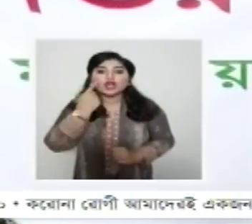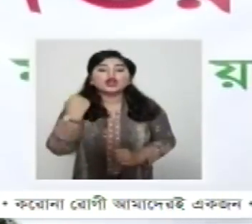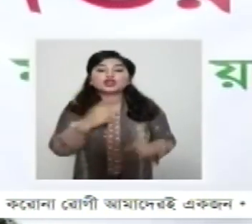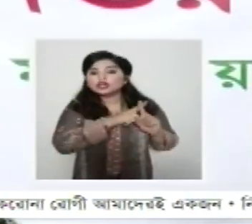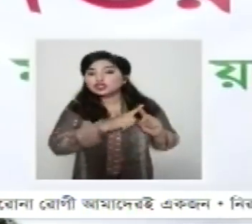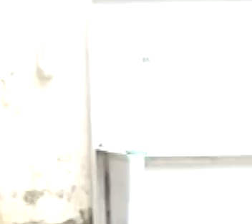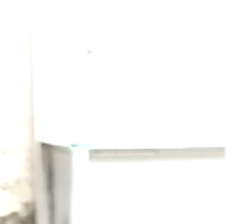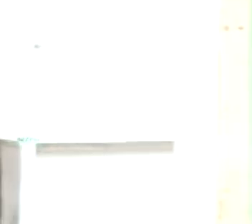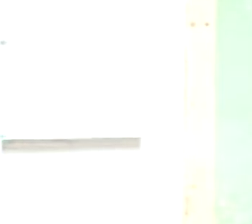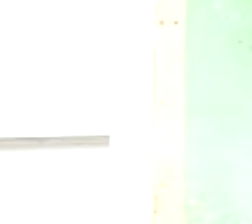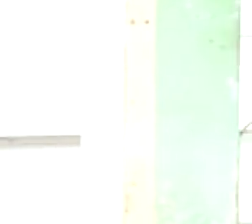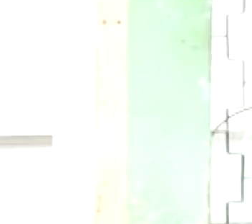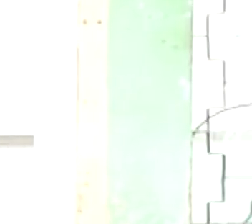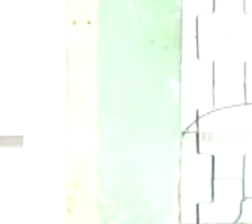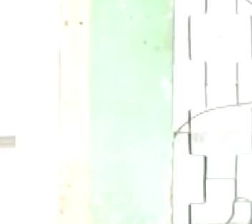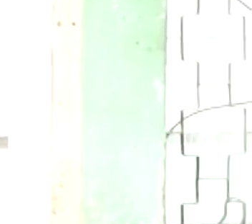81,523 জন।